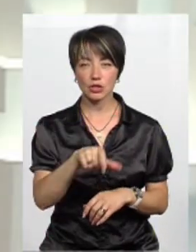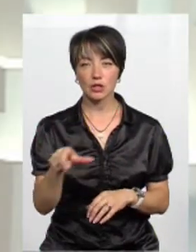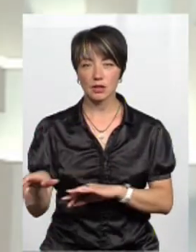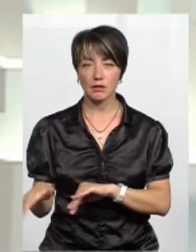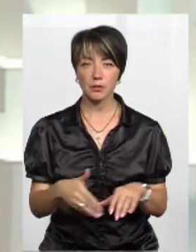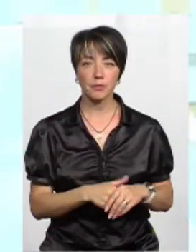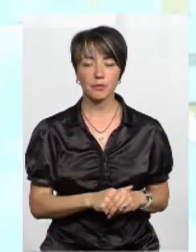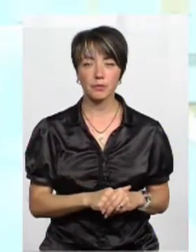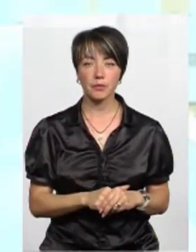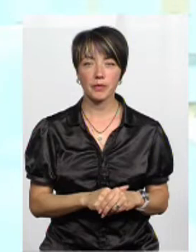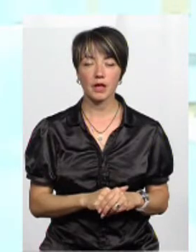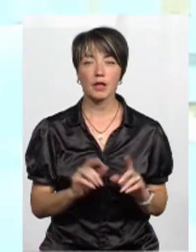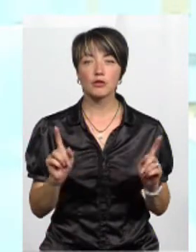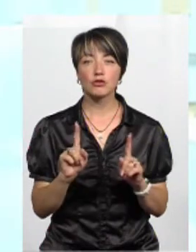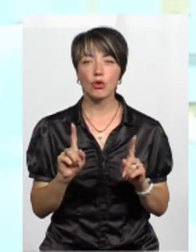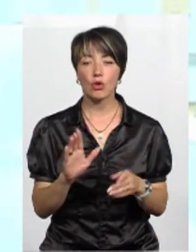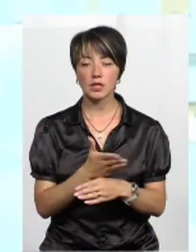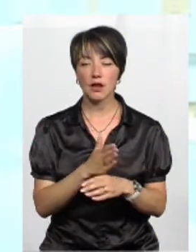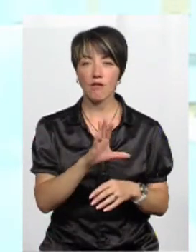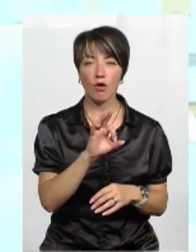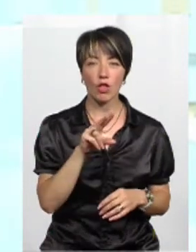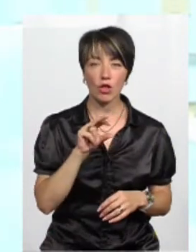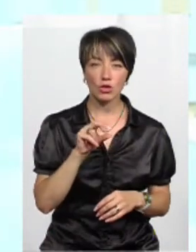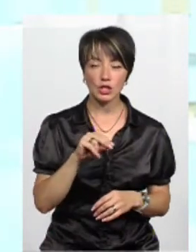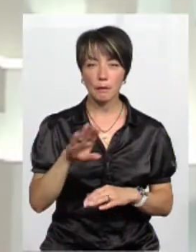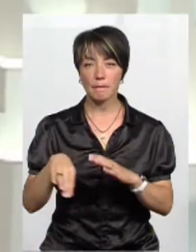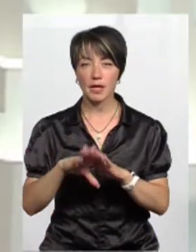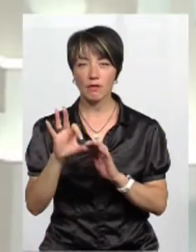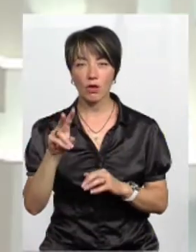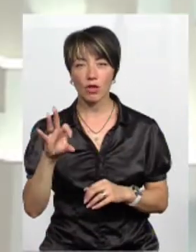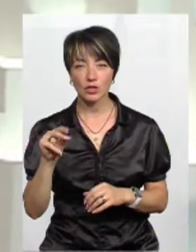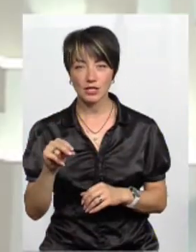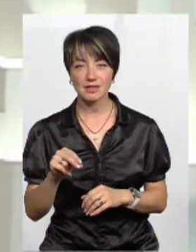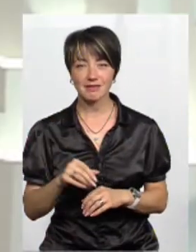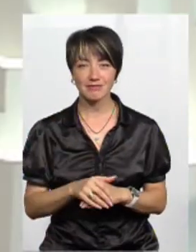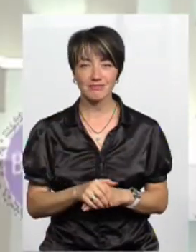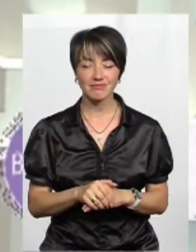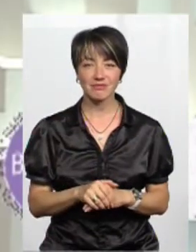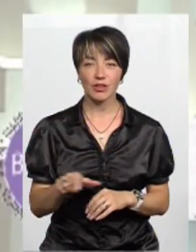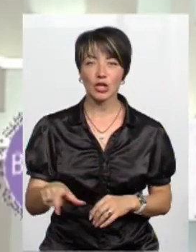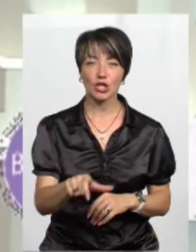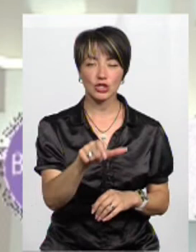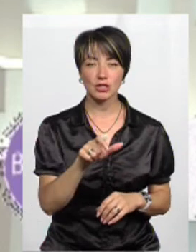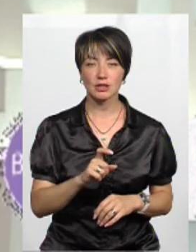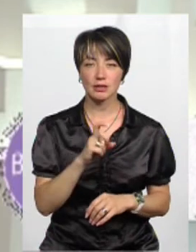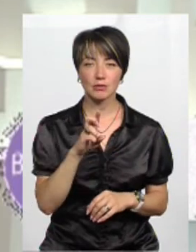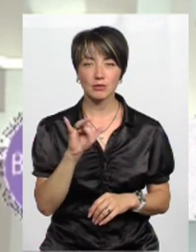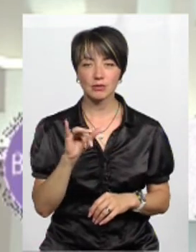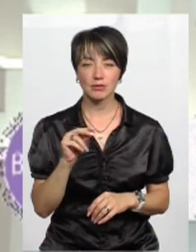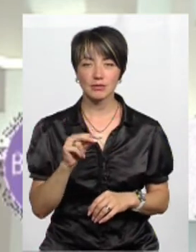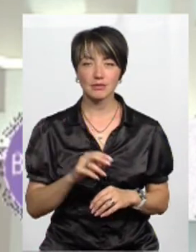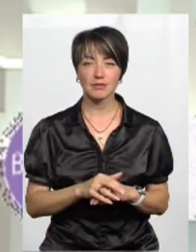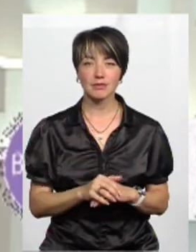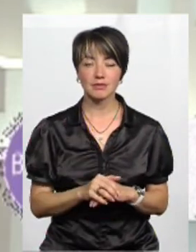тисячі жителів. Що розділяє Волочиськ і Підволочиськ? Річка.